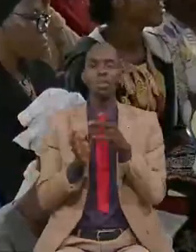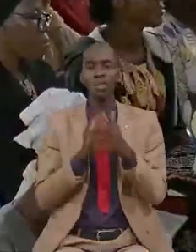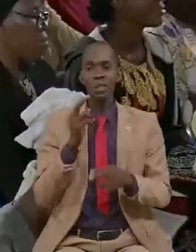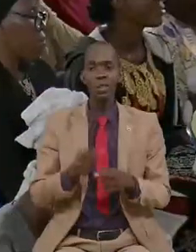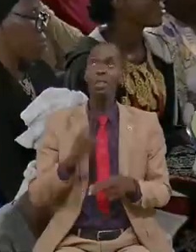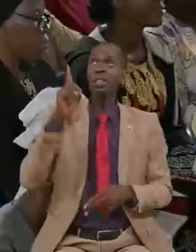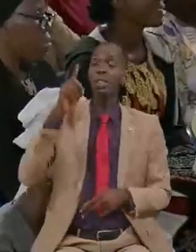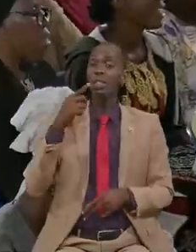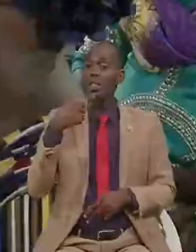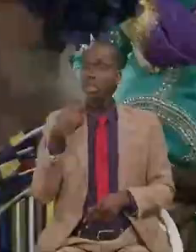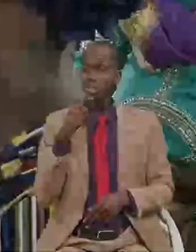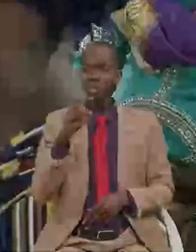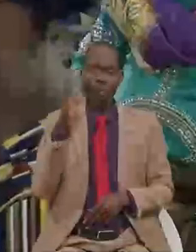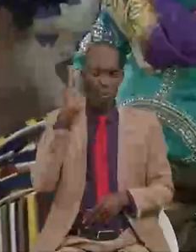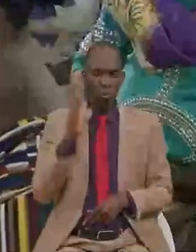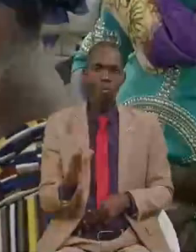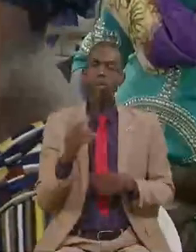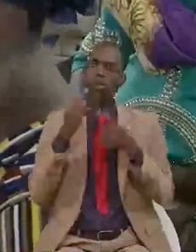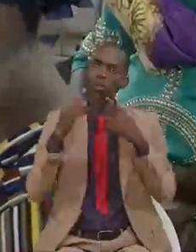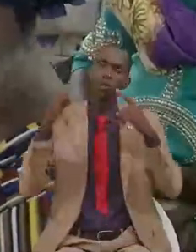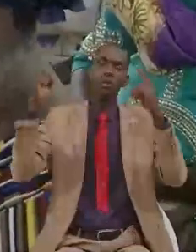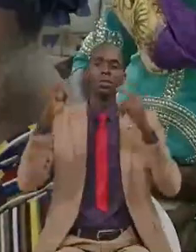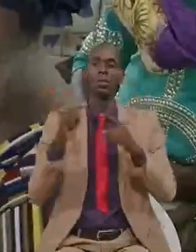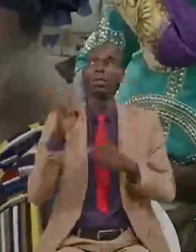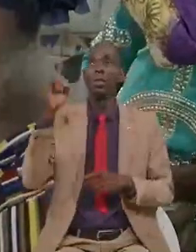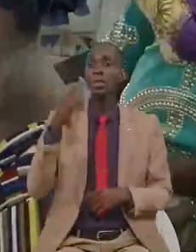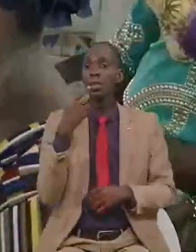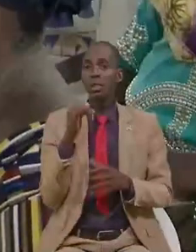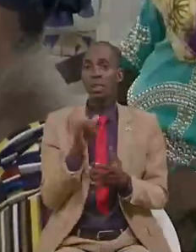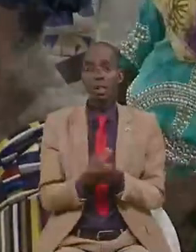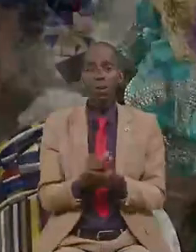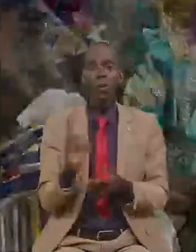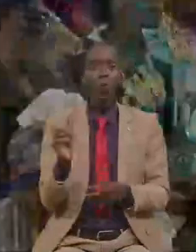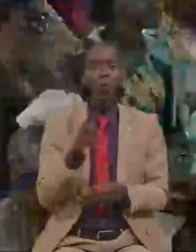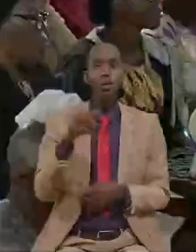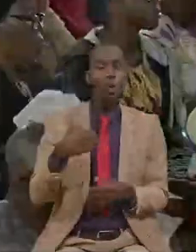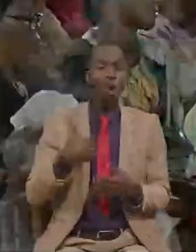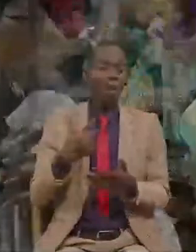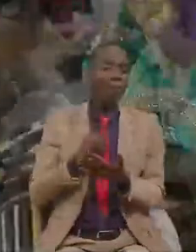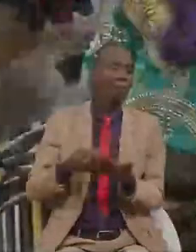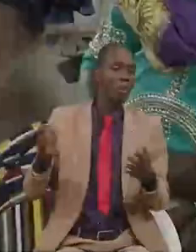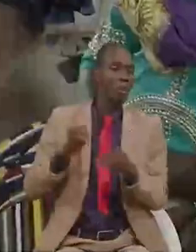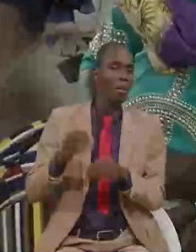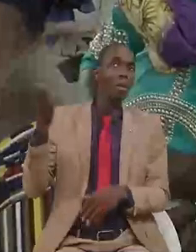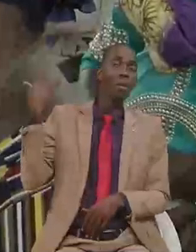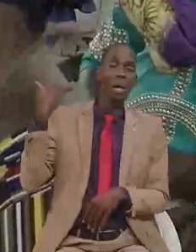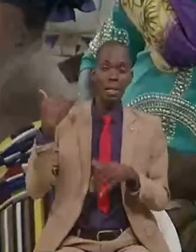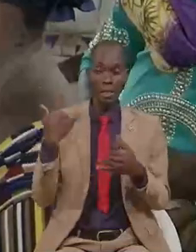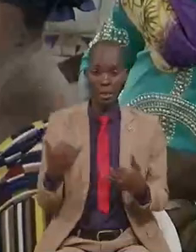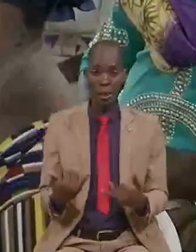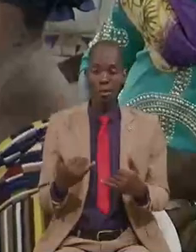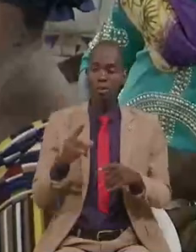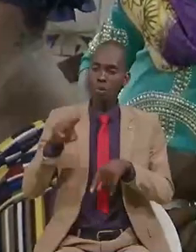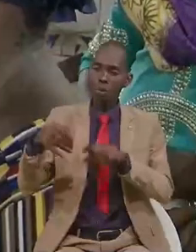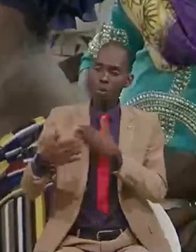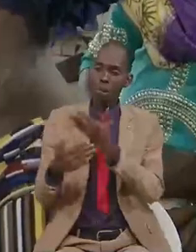Il dit que tu vas aller de l'avant. Il dit là où tu as échoué avant par le passé. Maintenant, tu